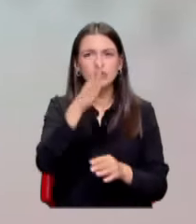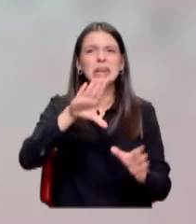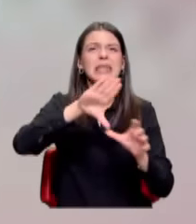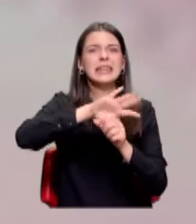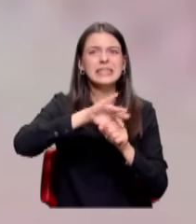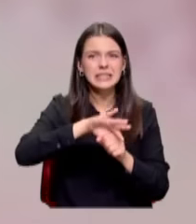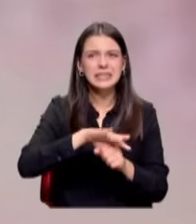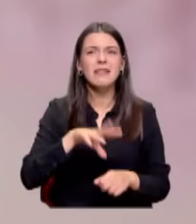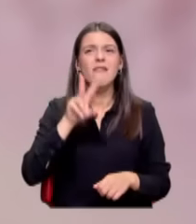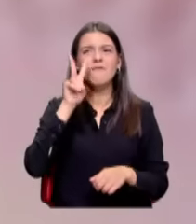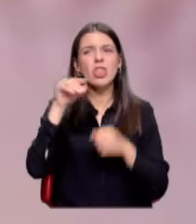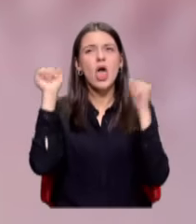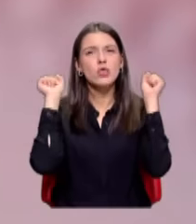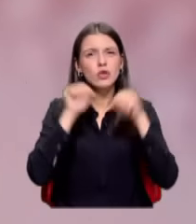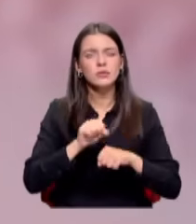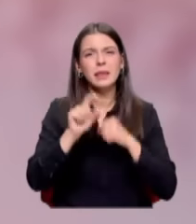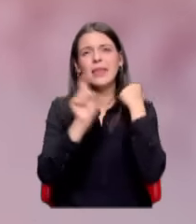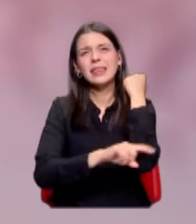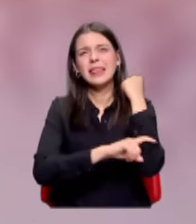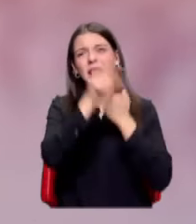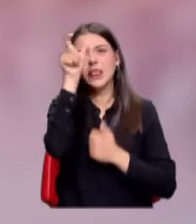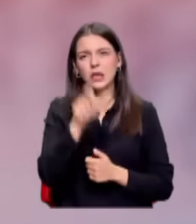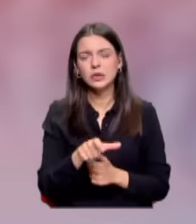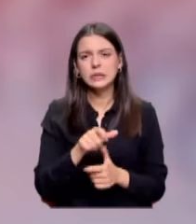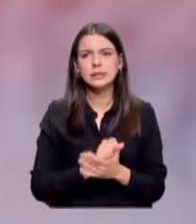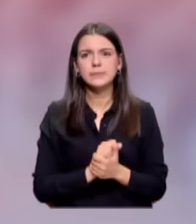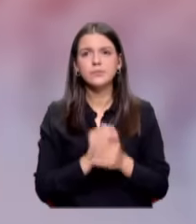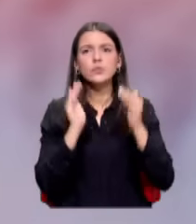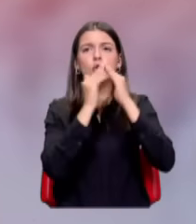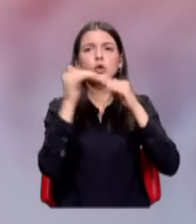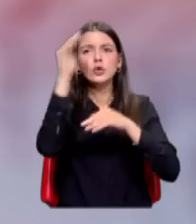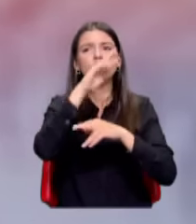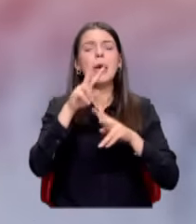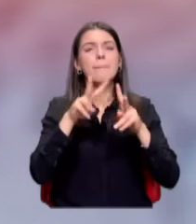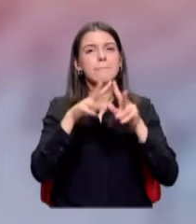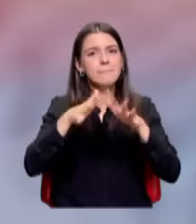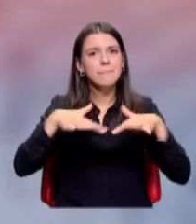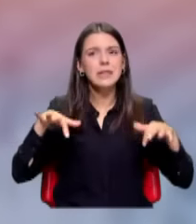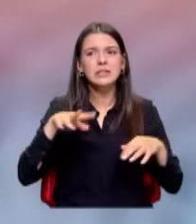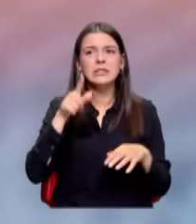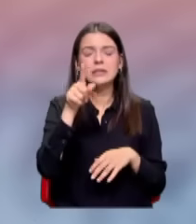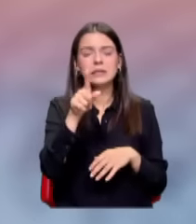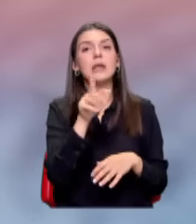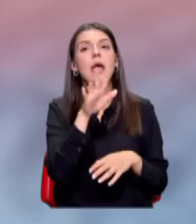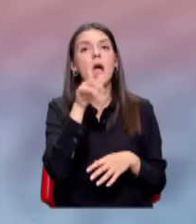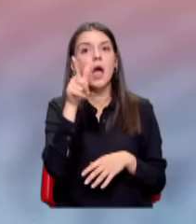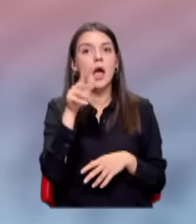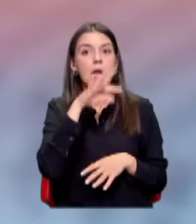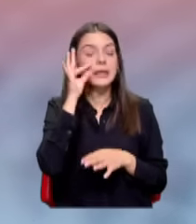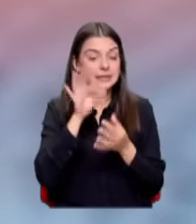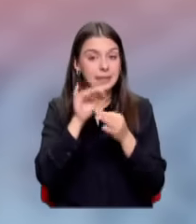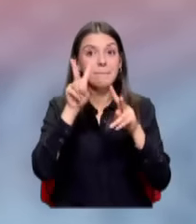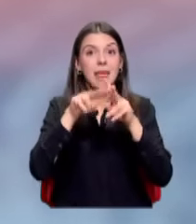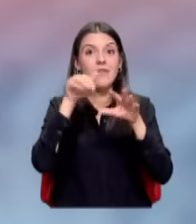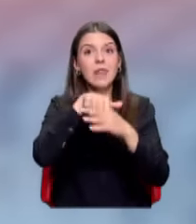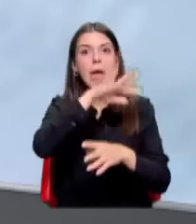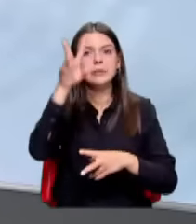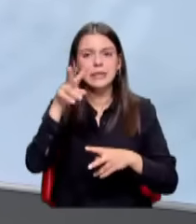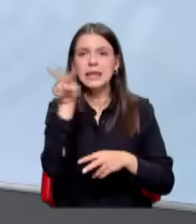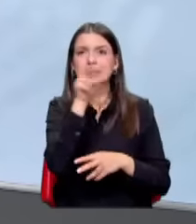hırsız, vatan haini, terörist. Yüce Meclis'te vekiller birbirlerine bunları söylediler. Gerçekten